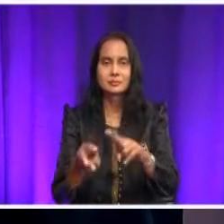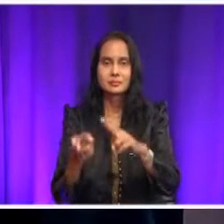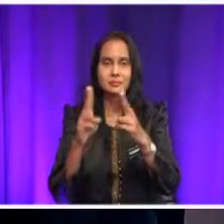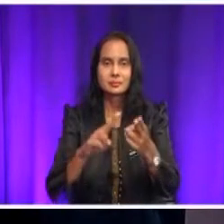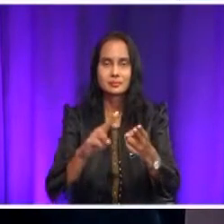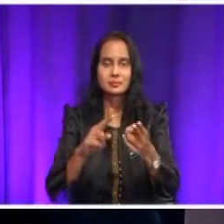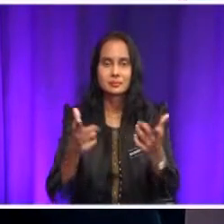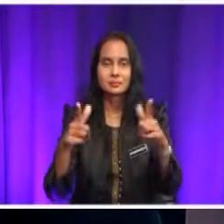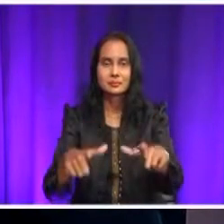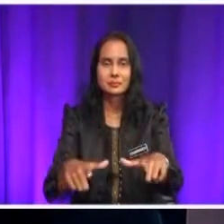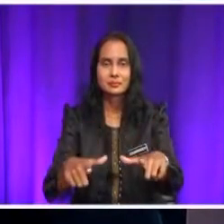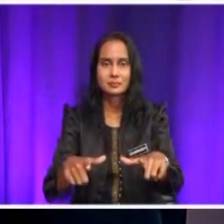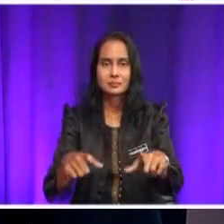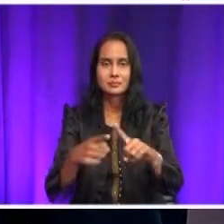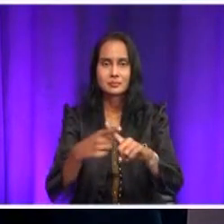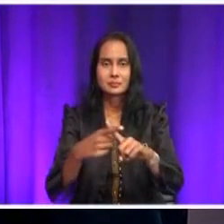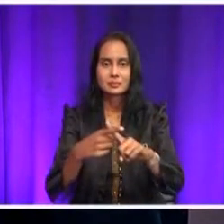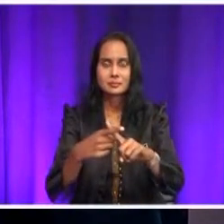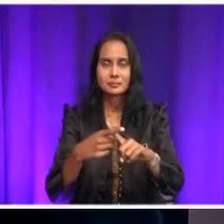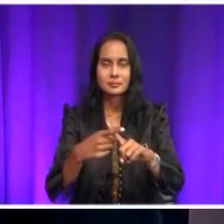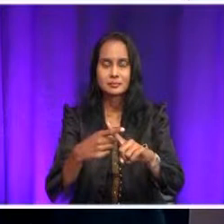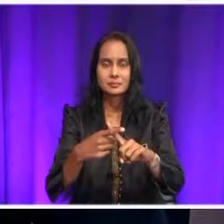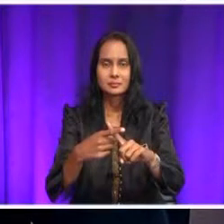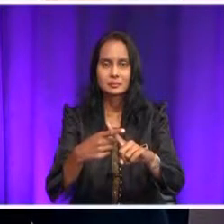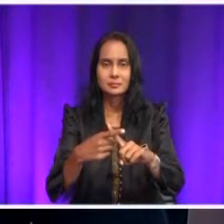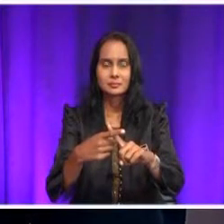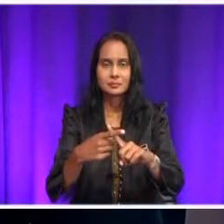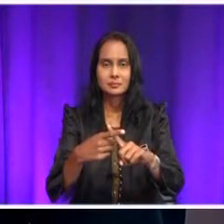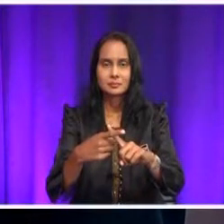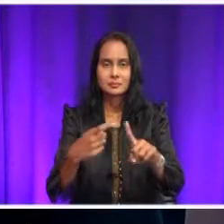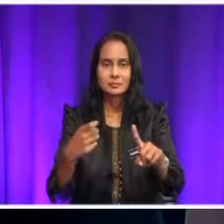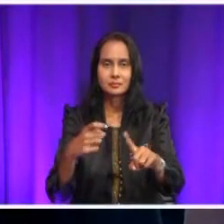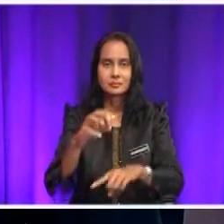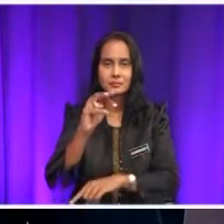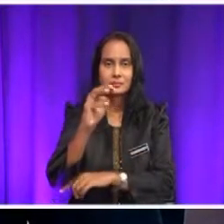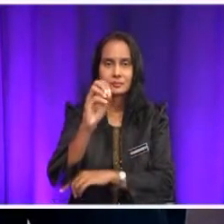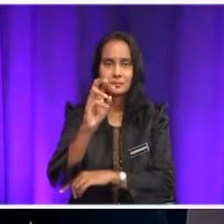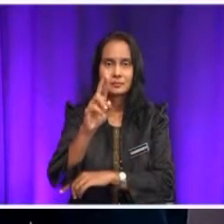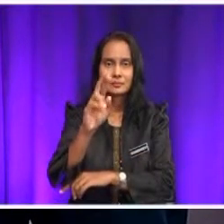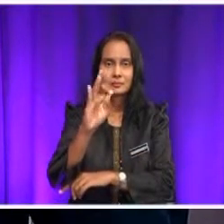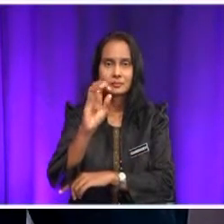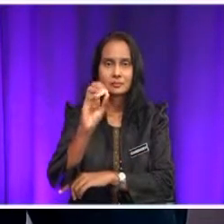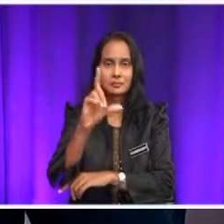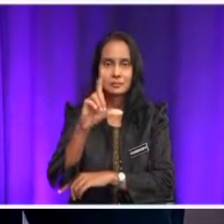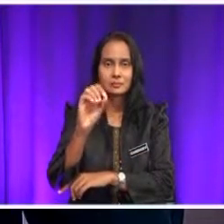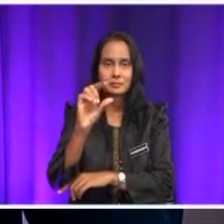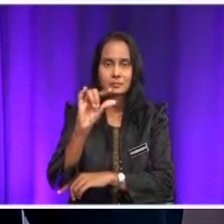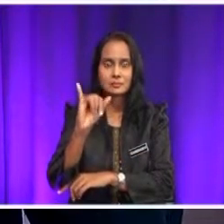berlagu berlaku dari aspek morfologi morfologi ialah struktur tumbuhan